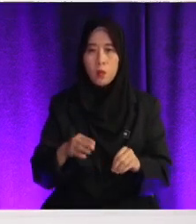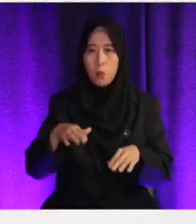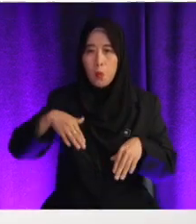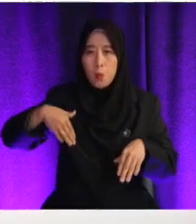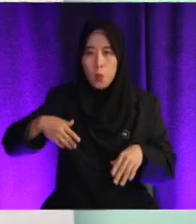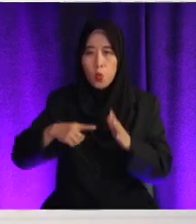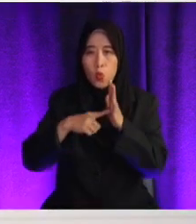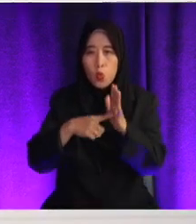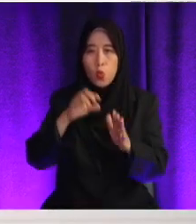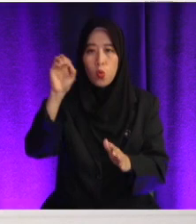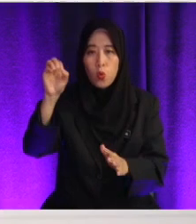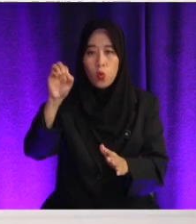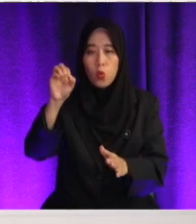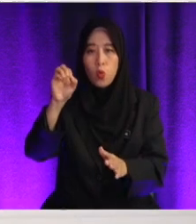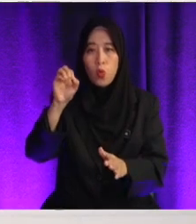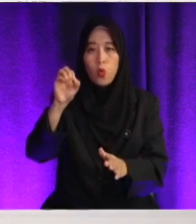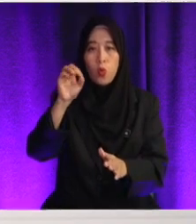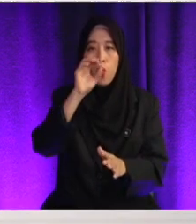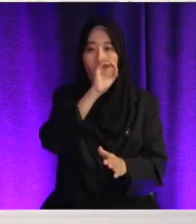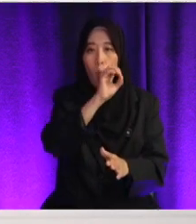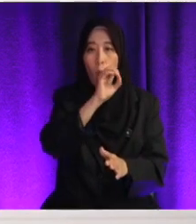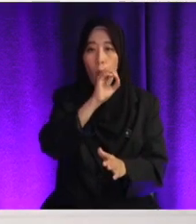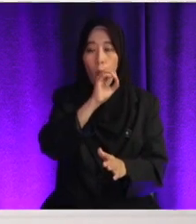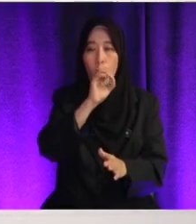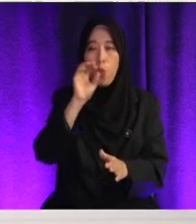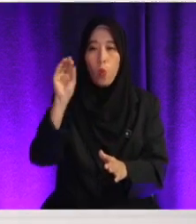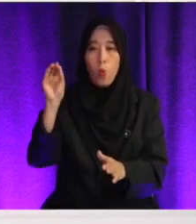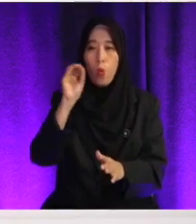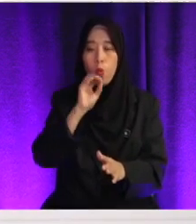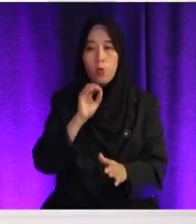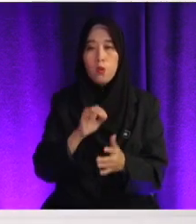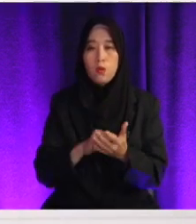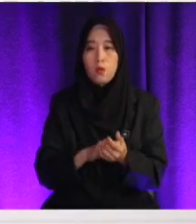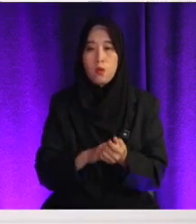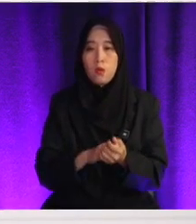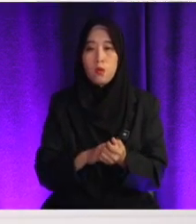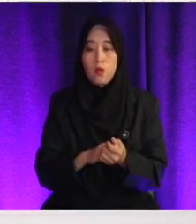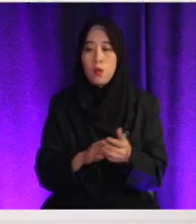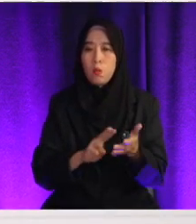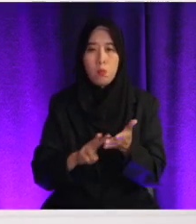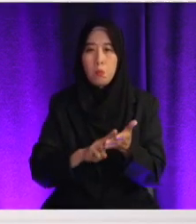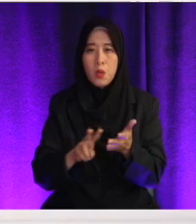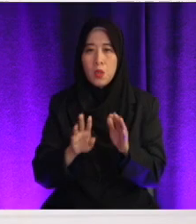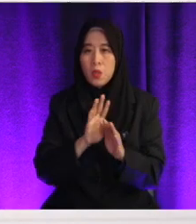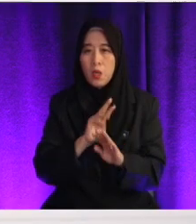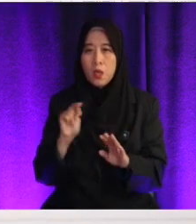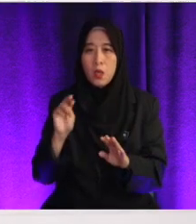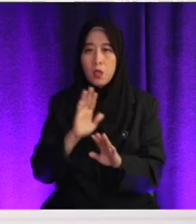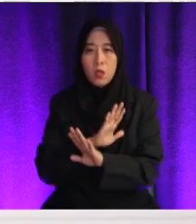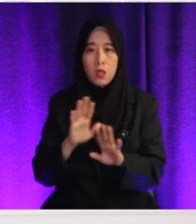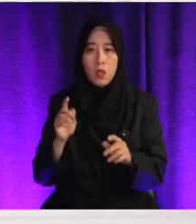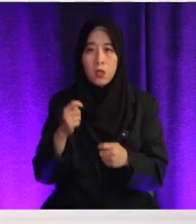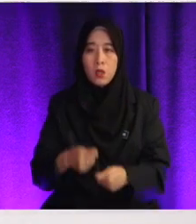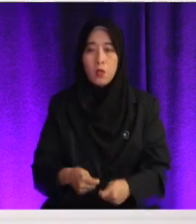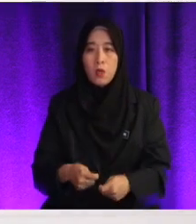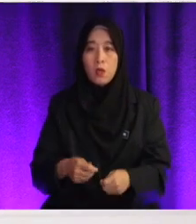ohm. Okey. Bila jarum tak tunjuk pada kedudukan 0 ohm, bacaan kita tak akan tepat. Okey, jadi sekarang ni dekat macam mana